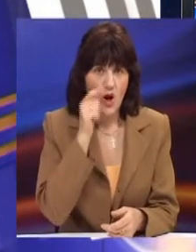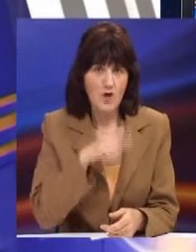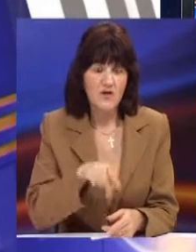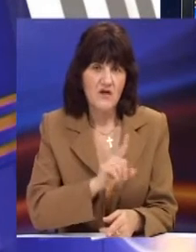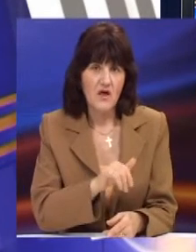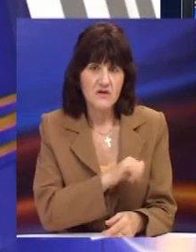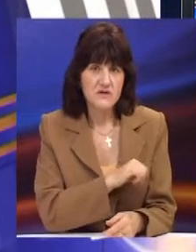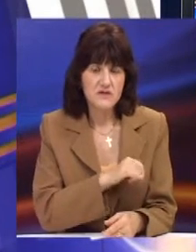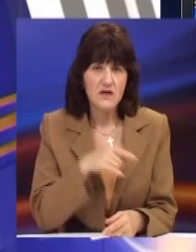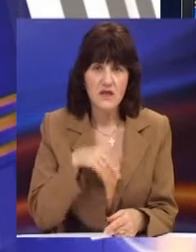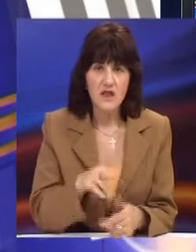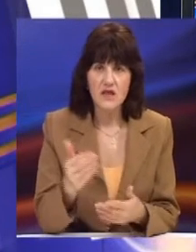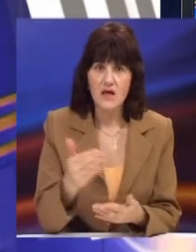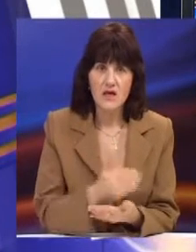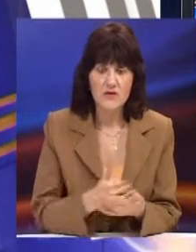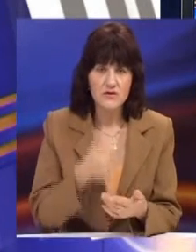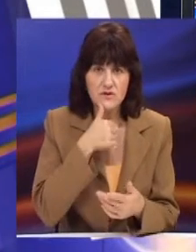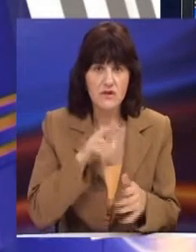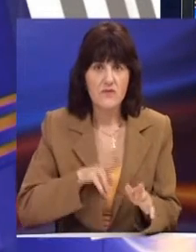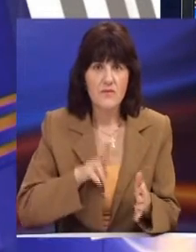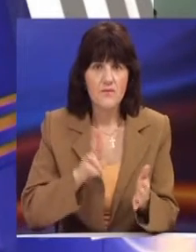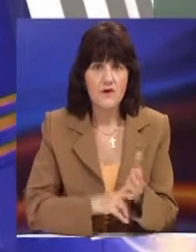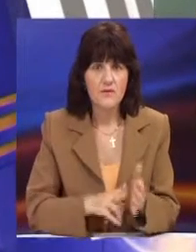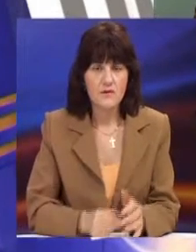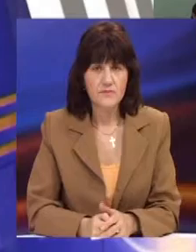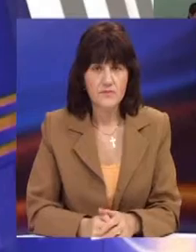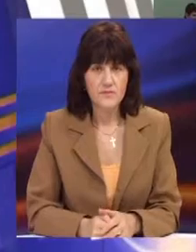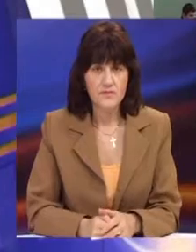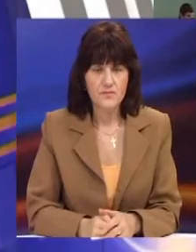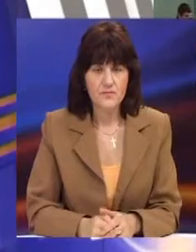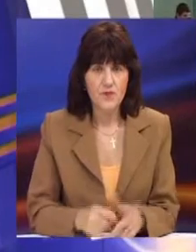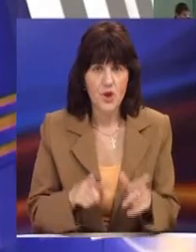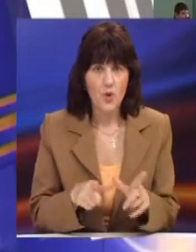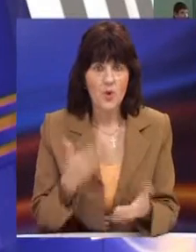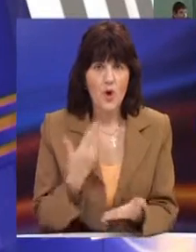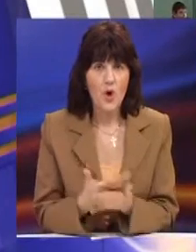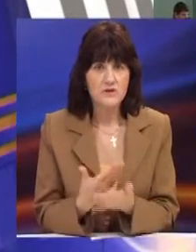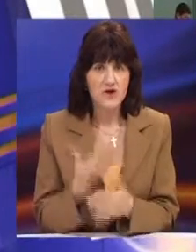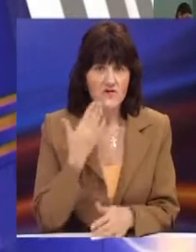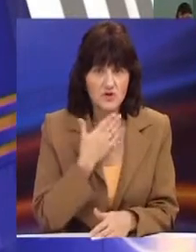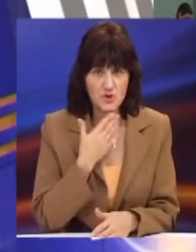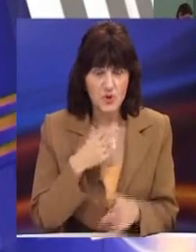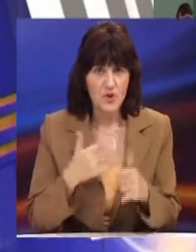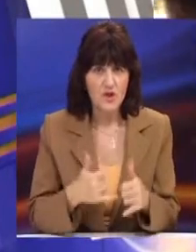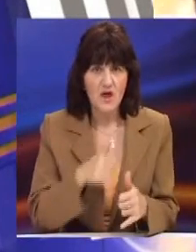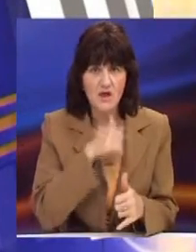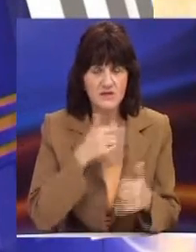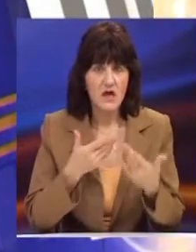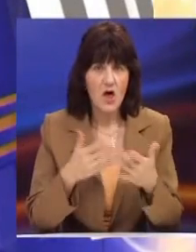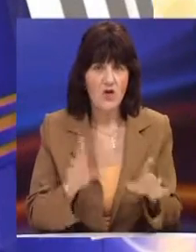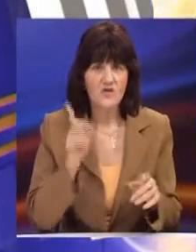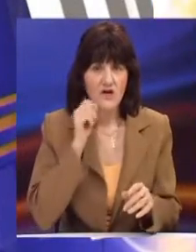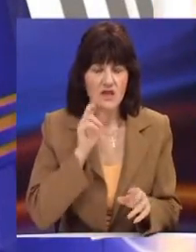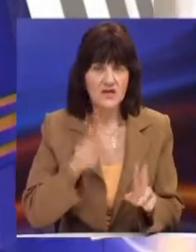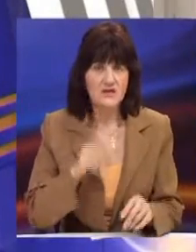roditelji nisu zainteresovani da iskoriste ovo pravo. U osnovnoj školi Matko Vuković danas je bio otvoreni dan